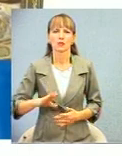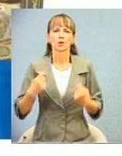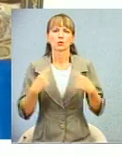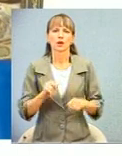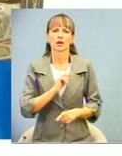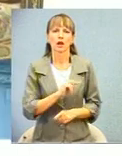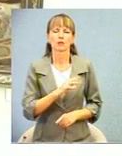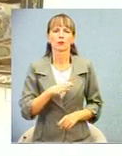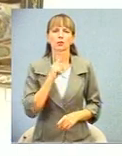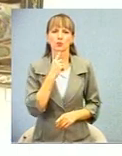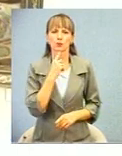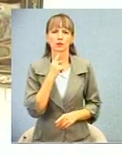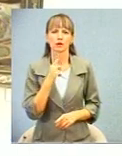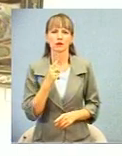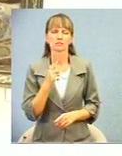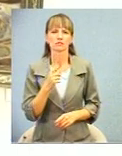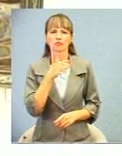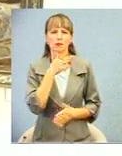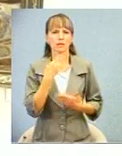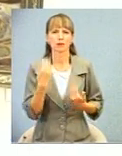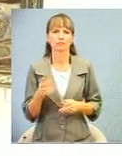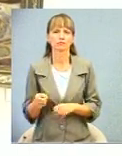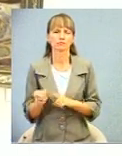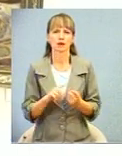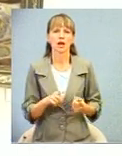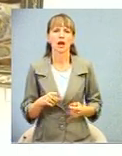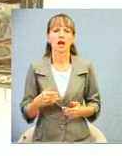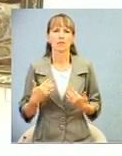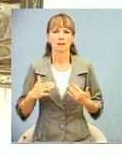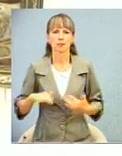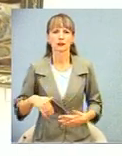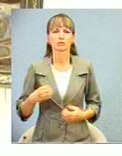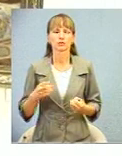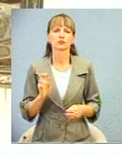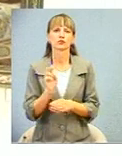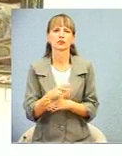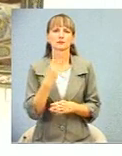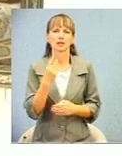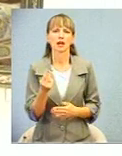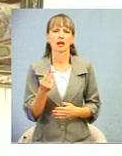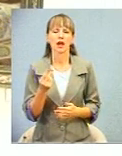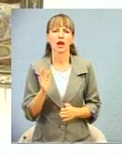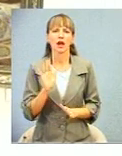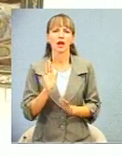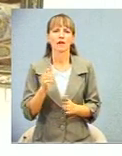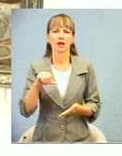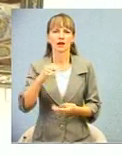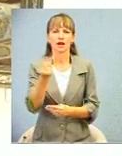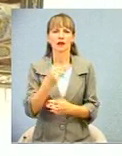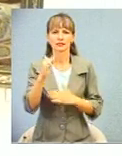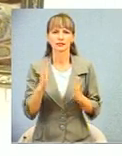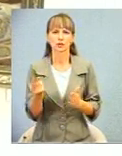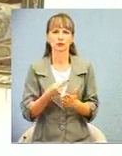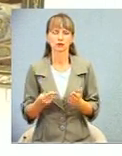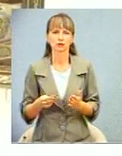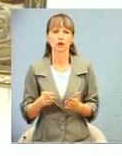складно було переключитися. А потом мы просто шли, смотрели картину художников, гуляли. И вот вторая половина мне